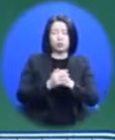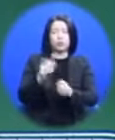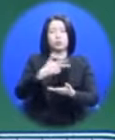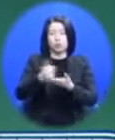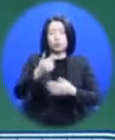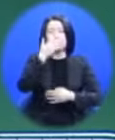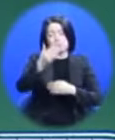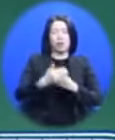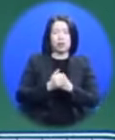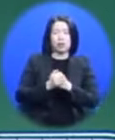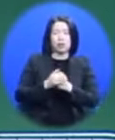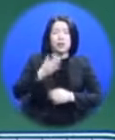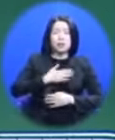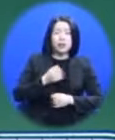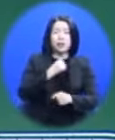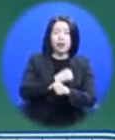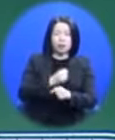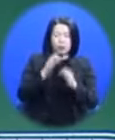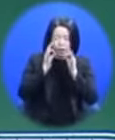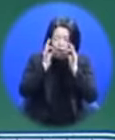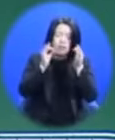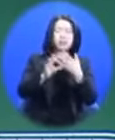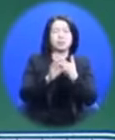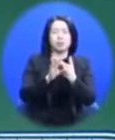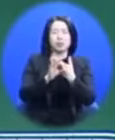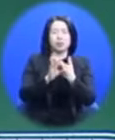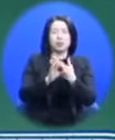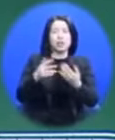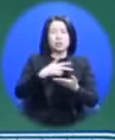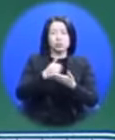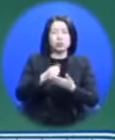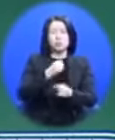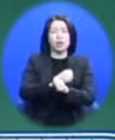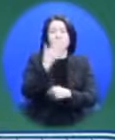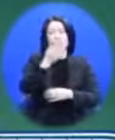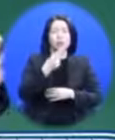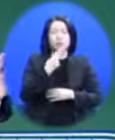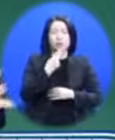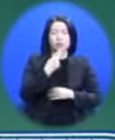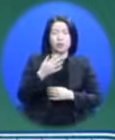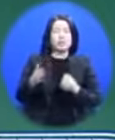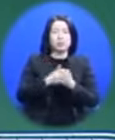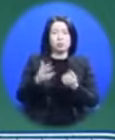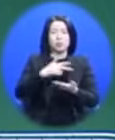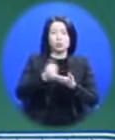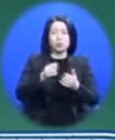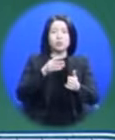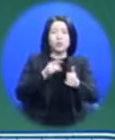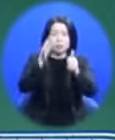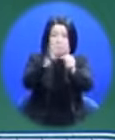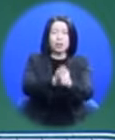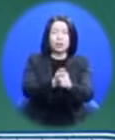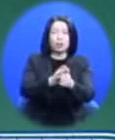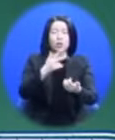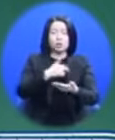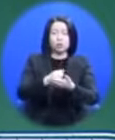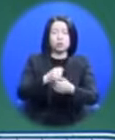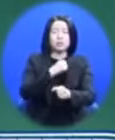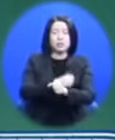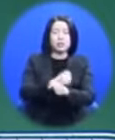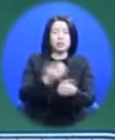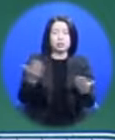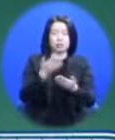거예요. 여러분, 내가 하려고 애쓰면 애쓸수록 주님이 하실 수가 없어요. 주님께 맡기고 주님이 하시도록 가야 하는